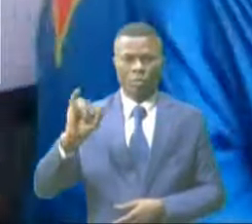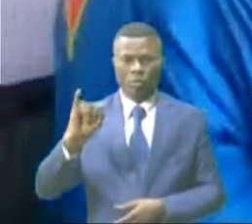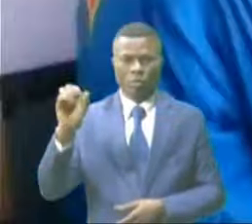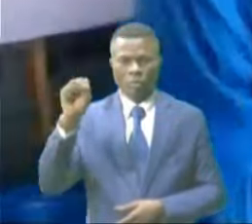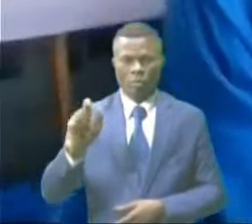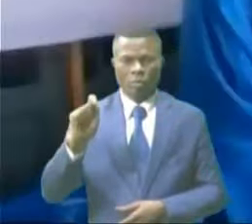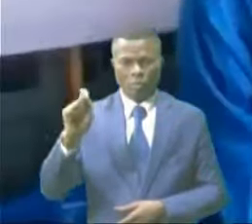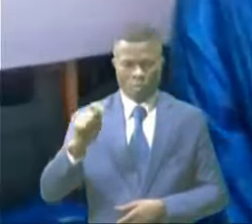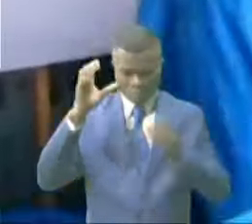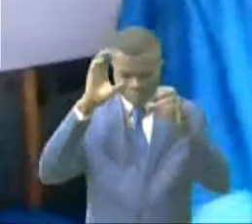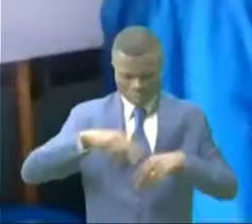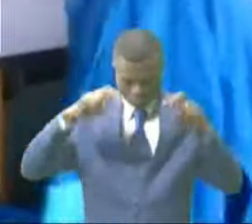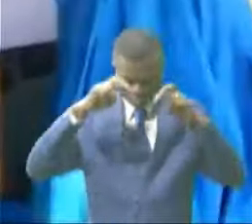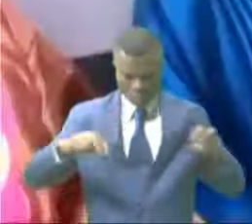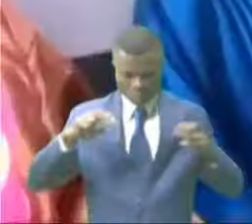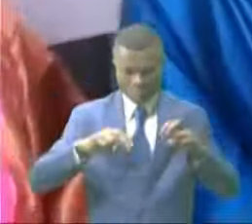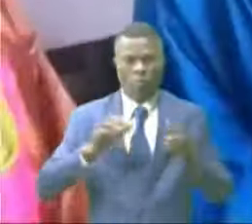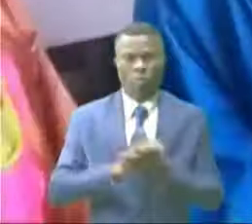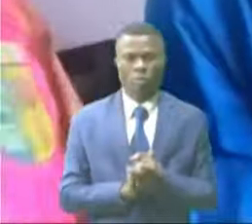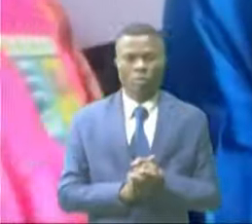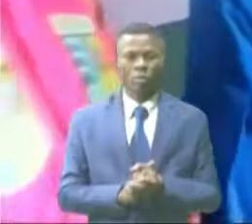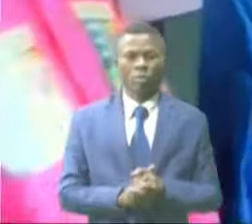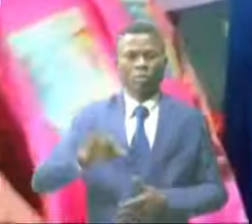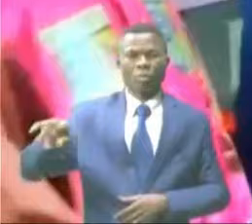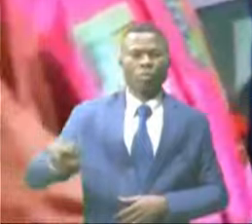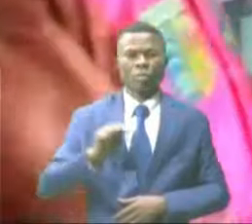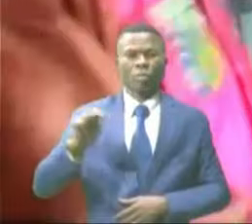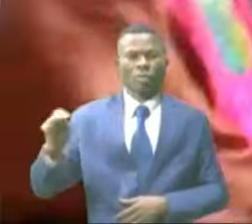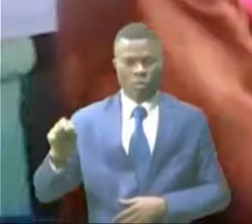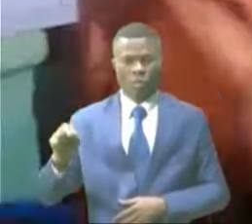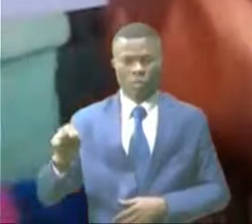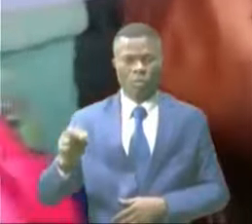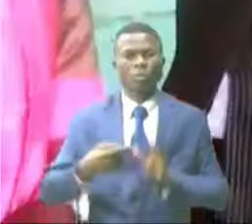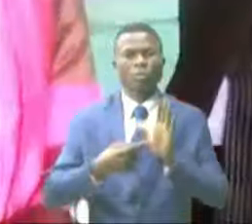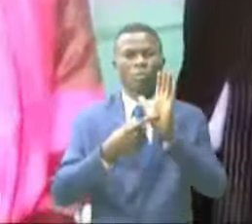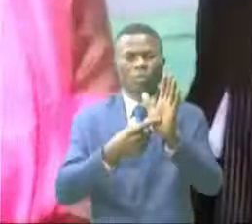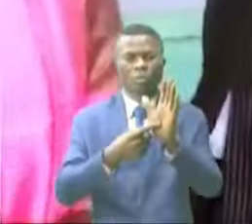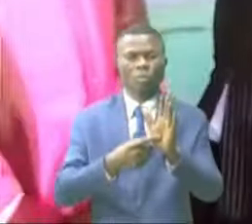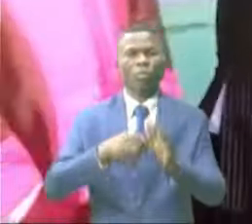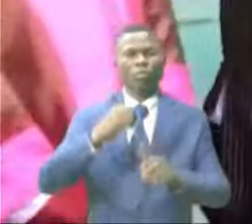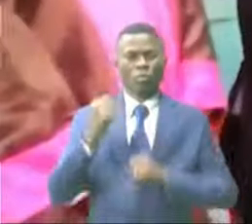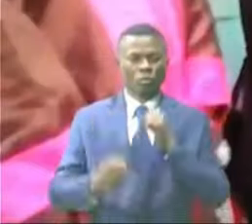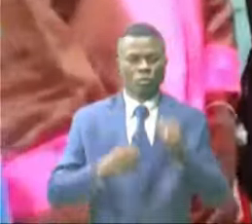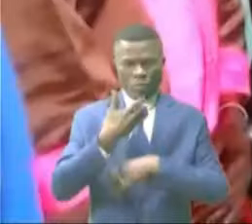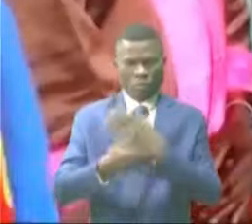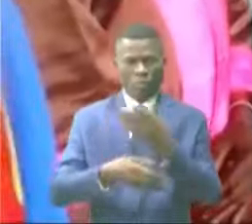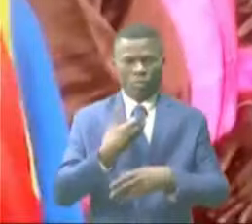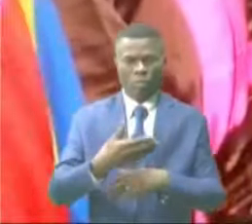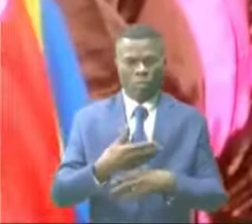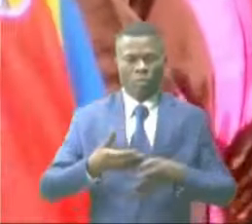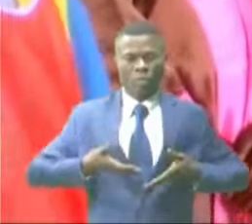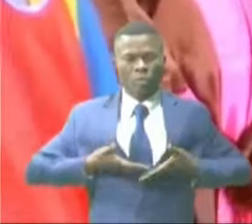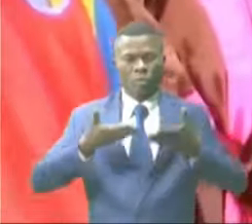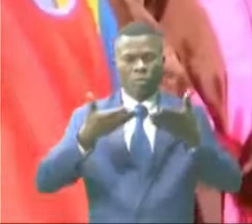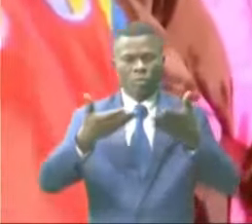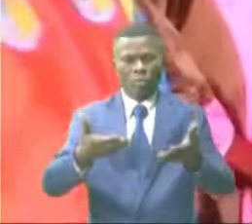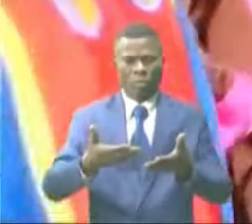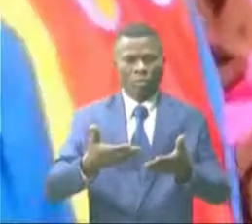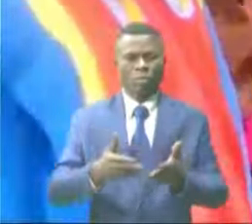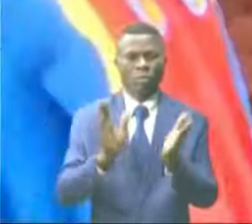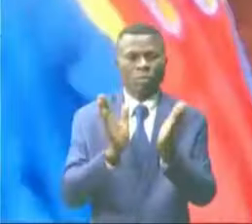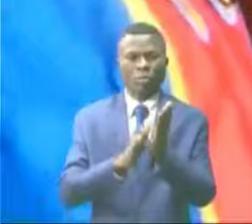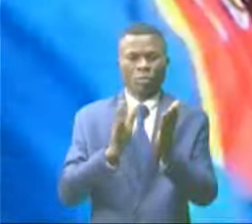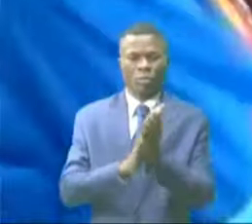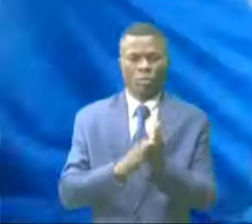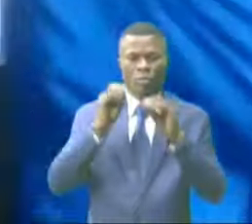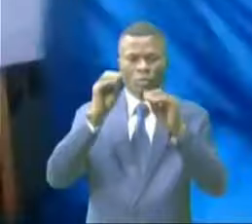de la recherche Jean Makaye ont également présenté les efforts fournis et consentis par cet établissement